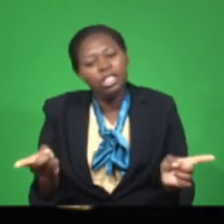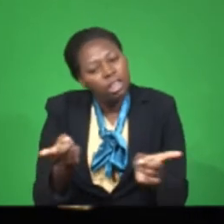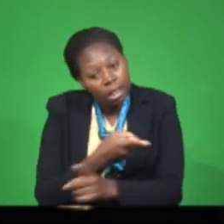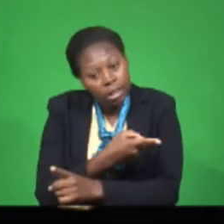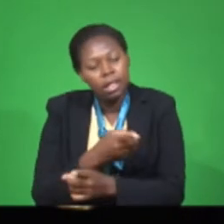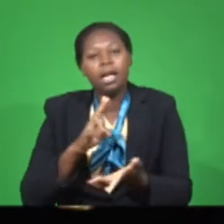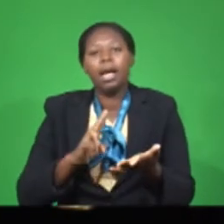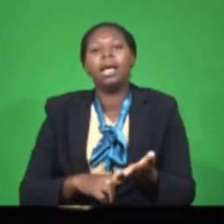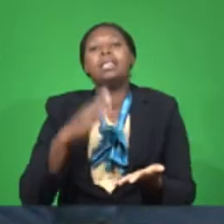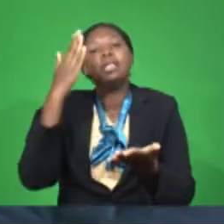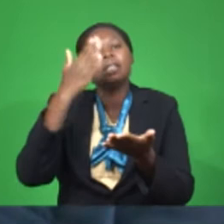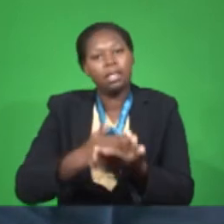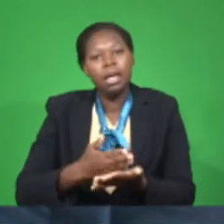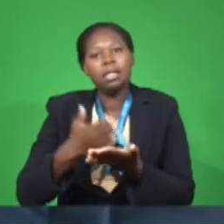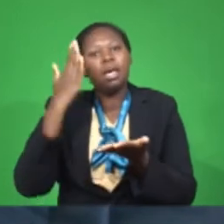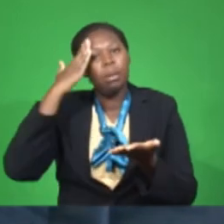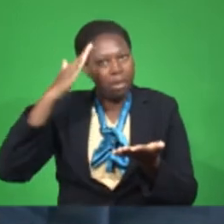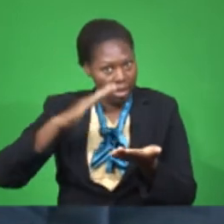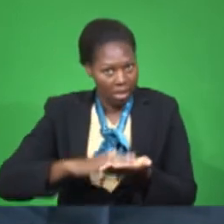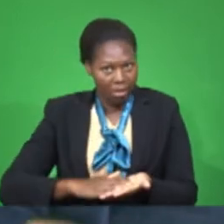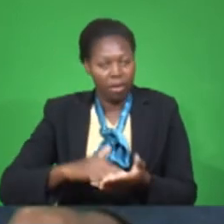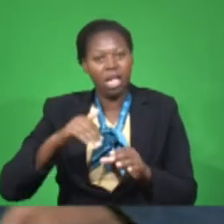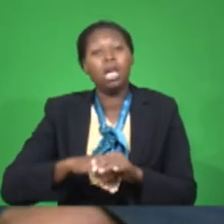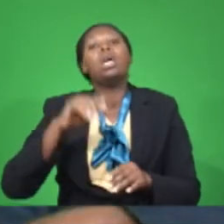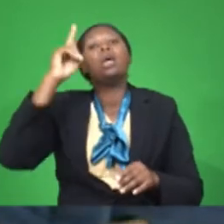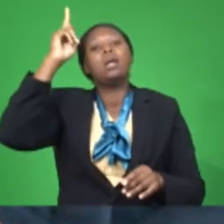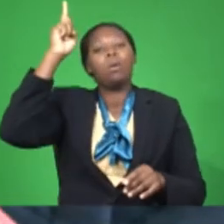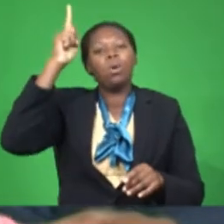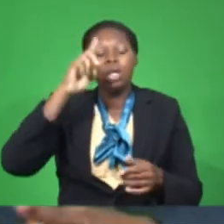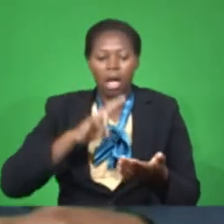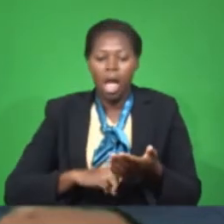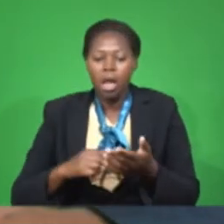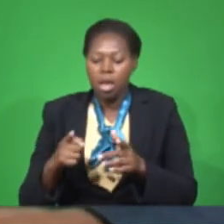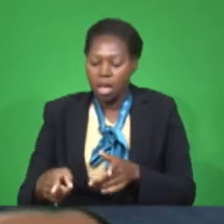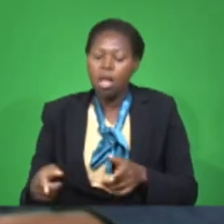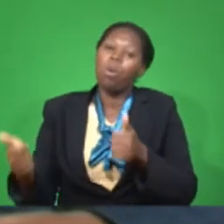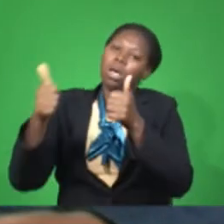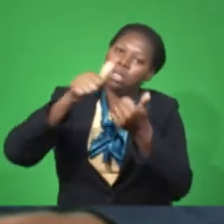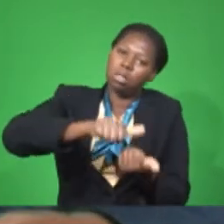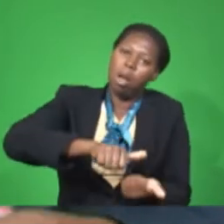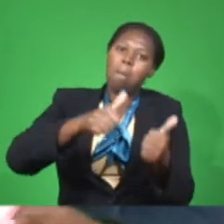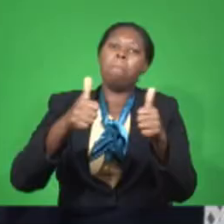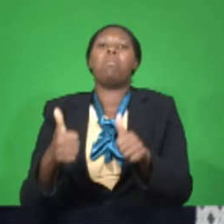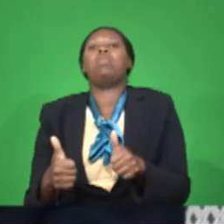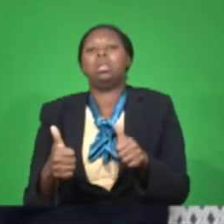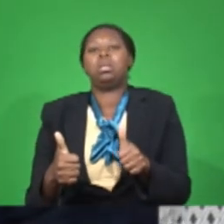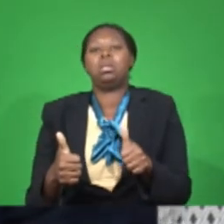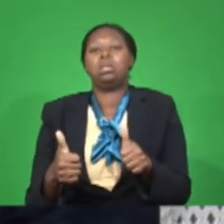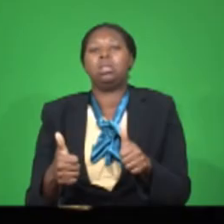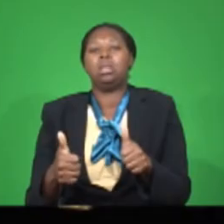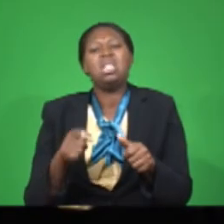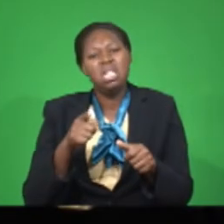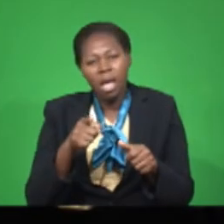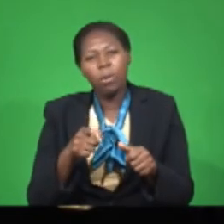baba tizko. Ndo sakaita Simoni. Nganga. Sino kana Simoni nganga. Uombe ya kadari ya ita mashiripiti.